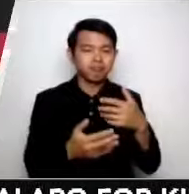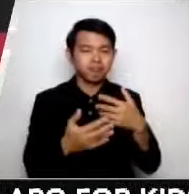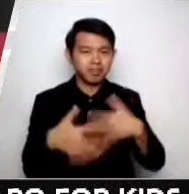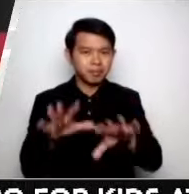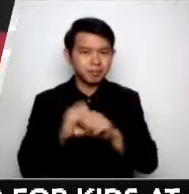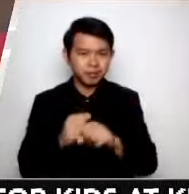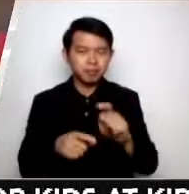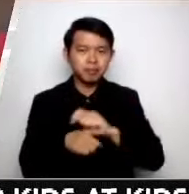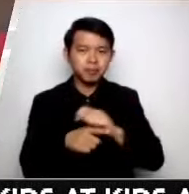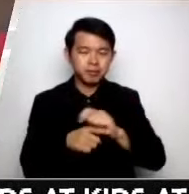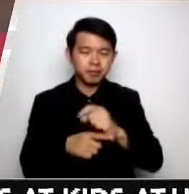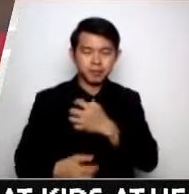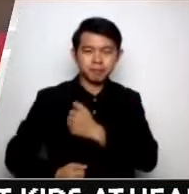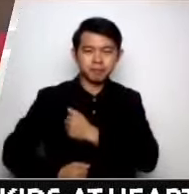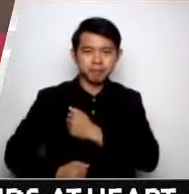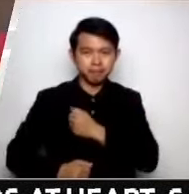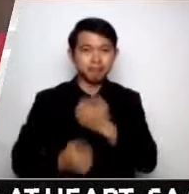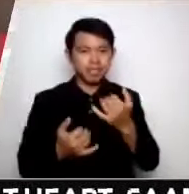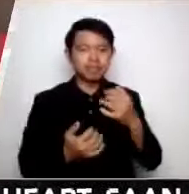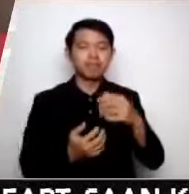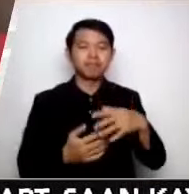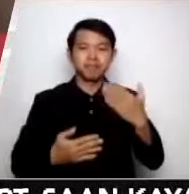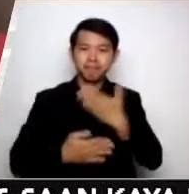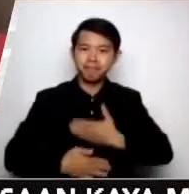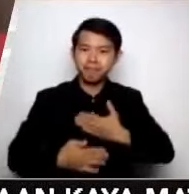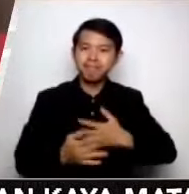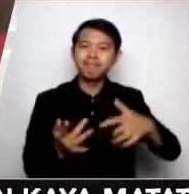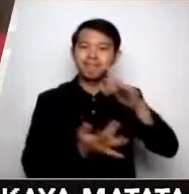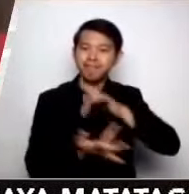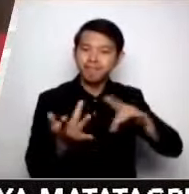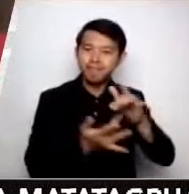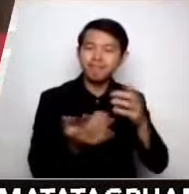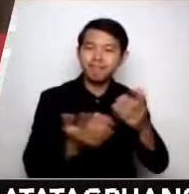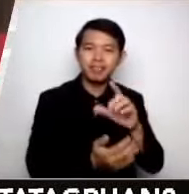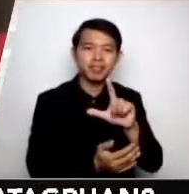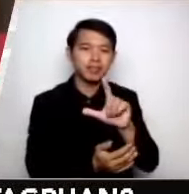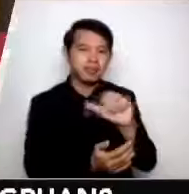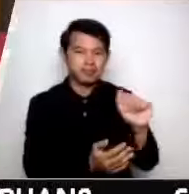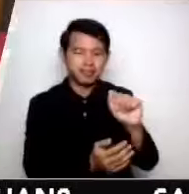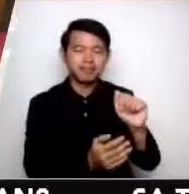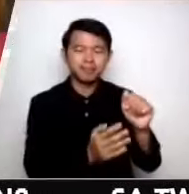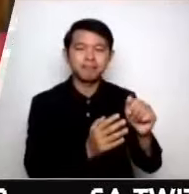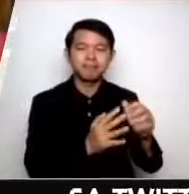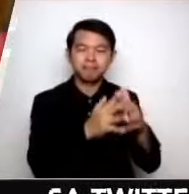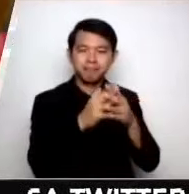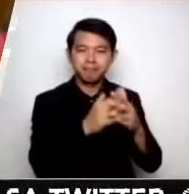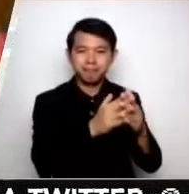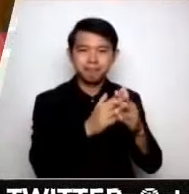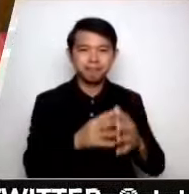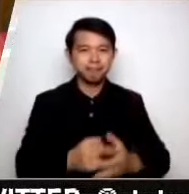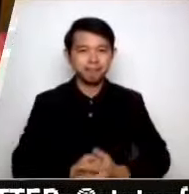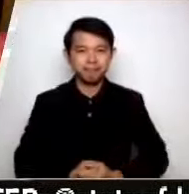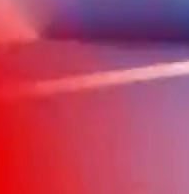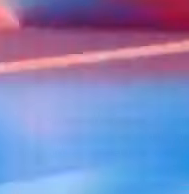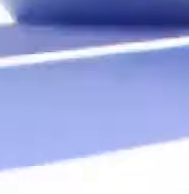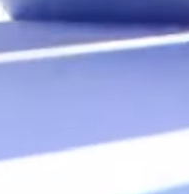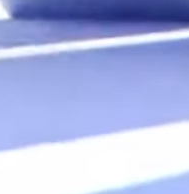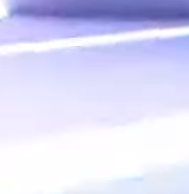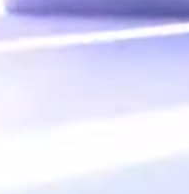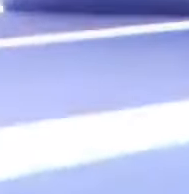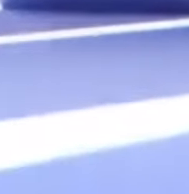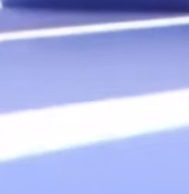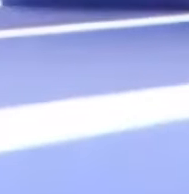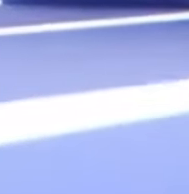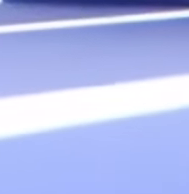sa paglilibot sa Los Angeles sa Amerika. Aubrey Carampel nagbabalita para sa GMA Integrated News.